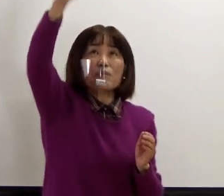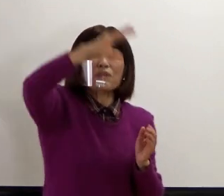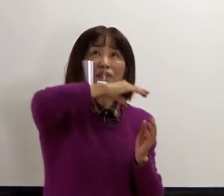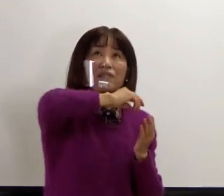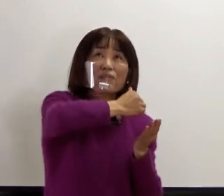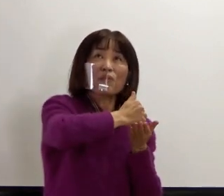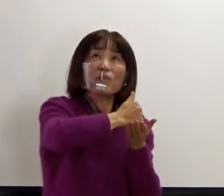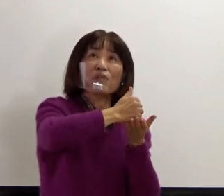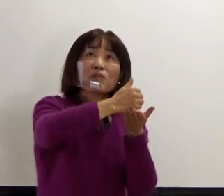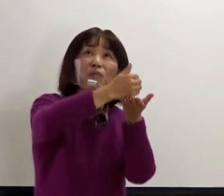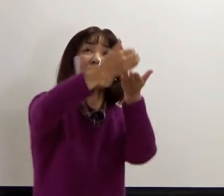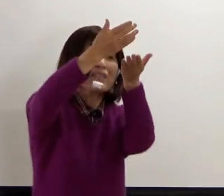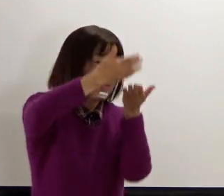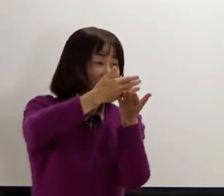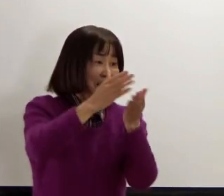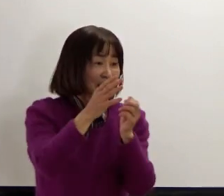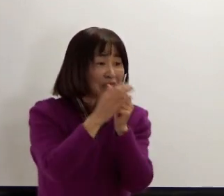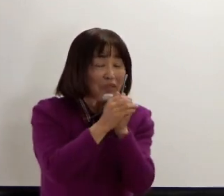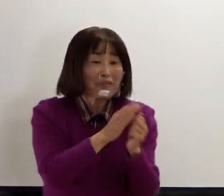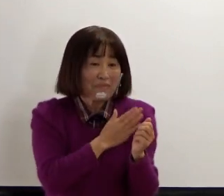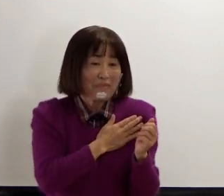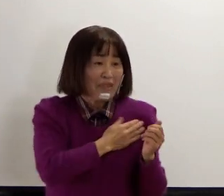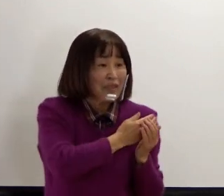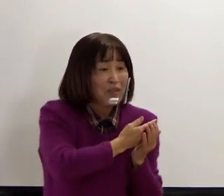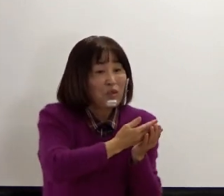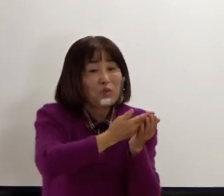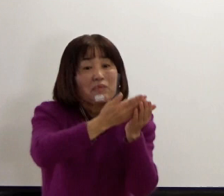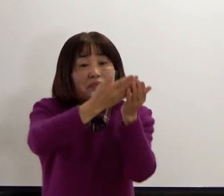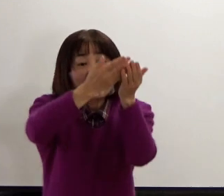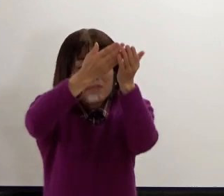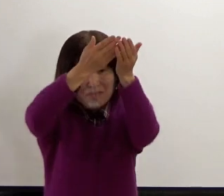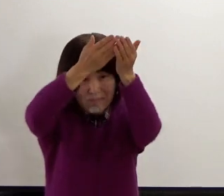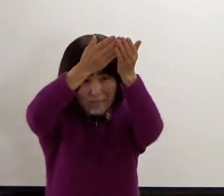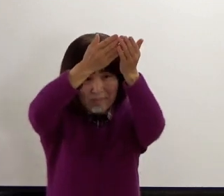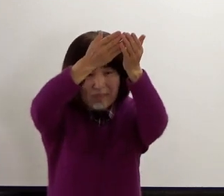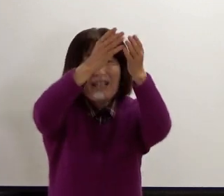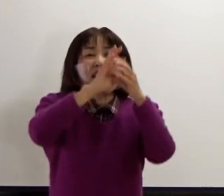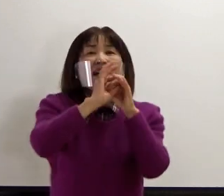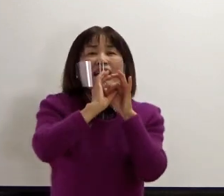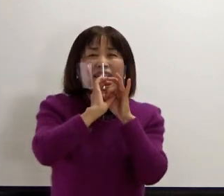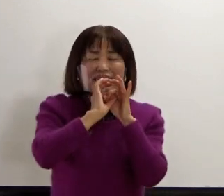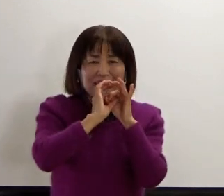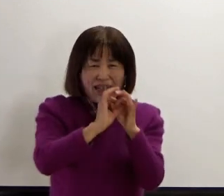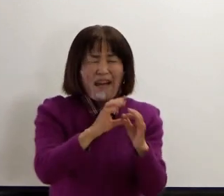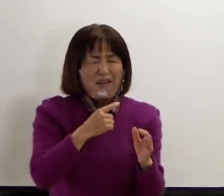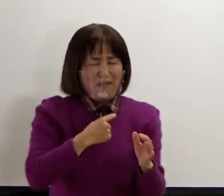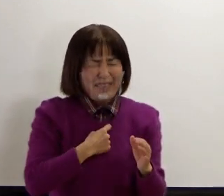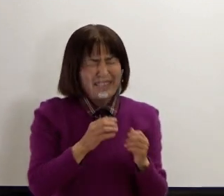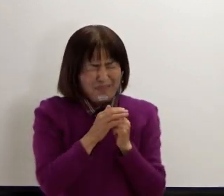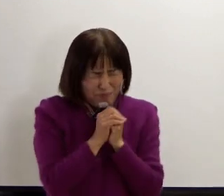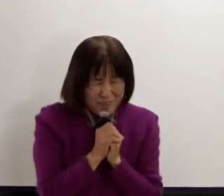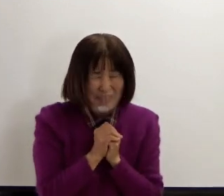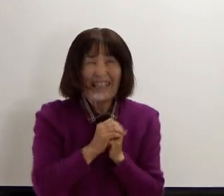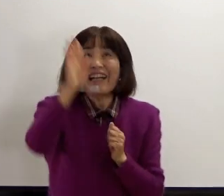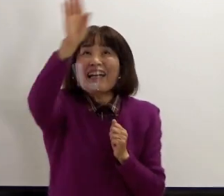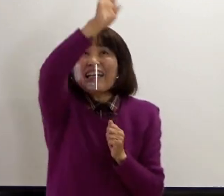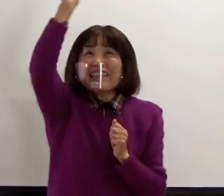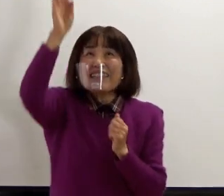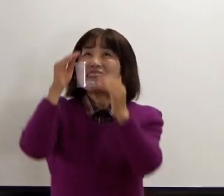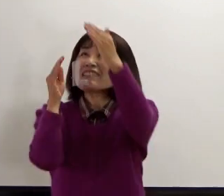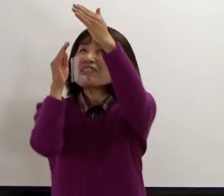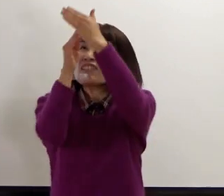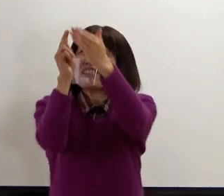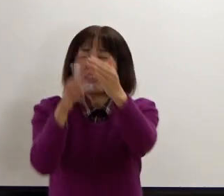、人々もよし今だっていうんでさ、こう聖所に集まってきて、私のお祈りが天に届きますようにということで祈ってたんだと思います、